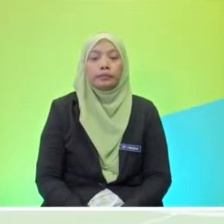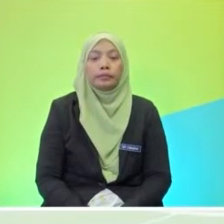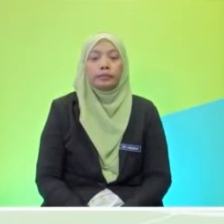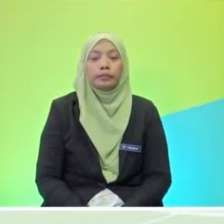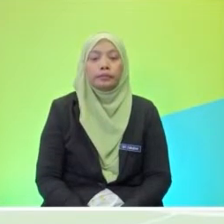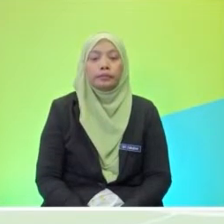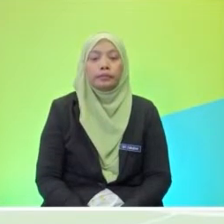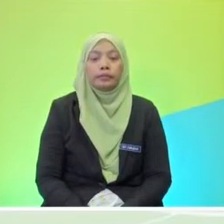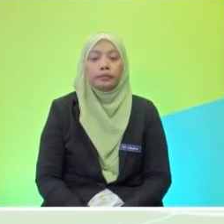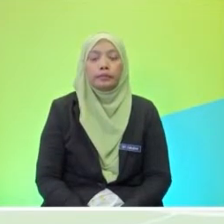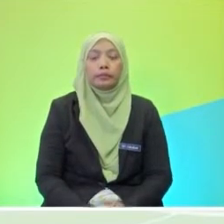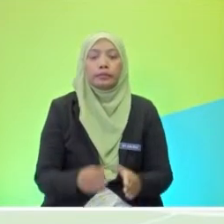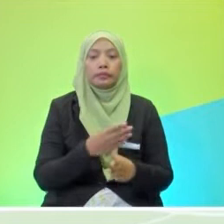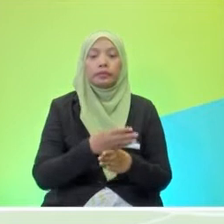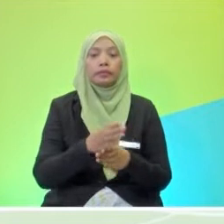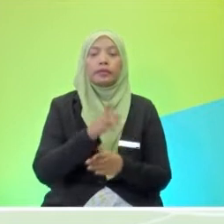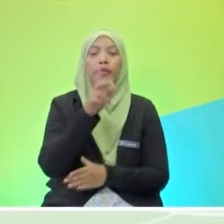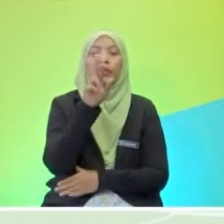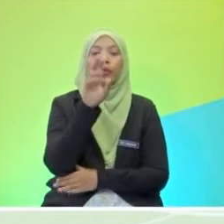kemudian Yani